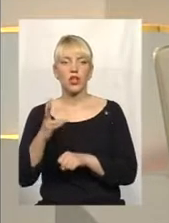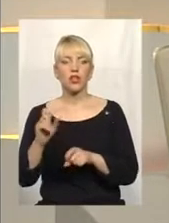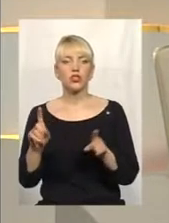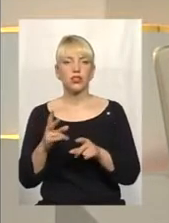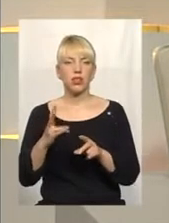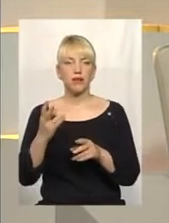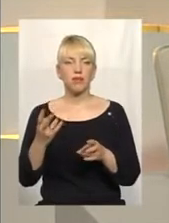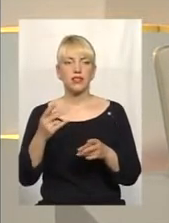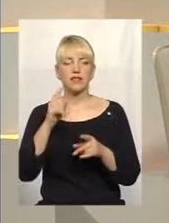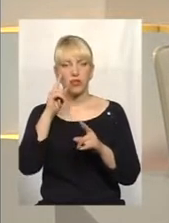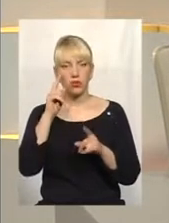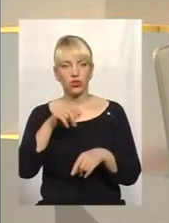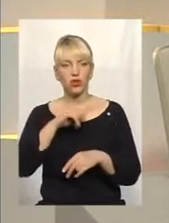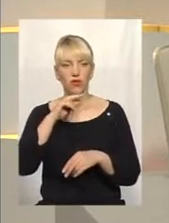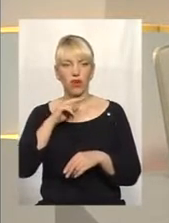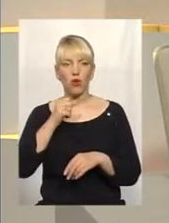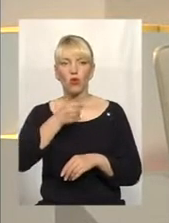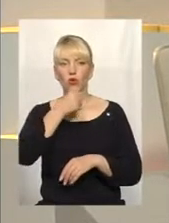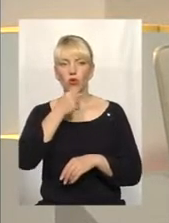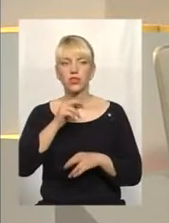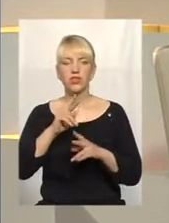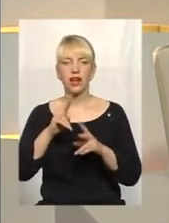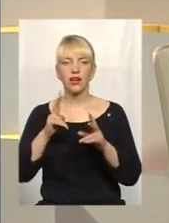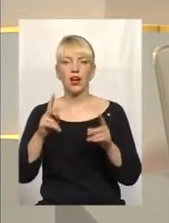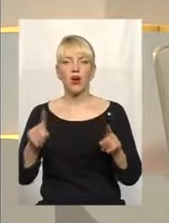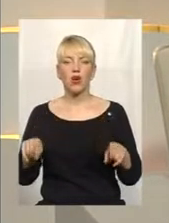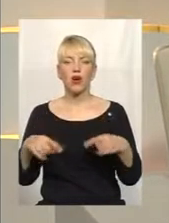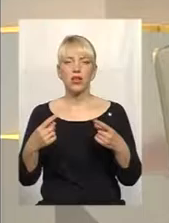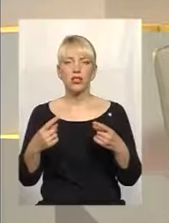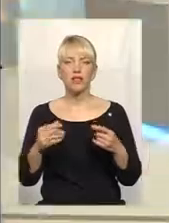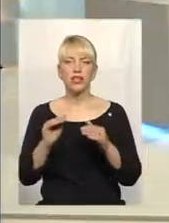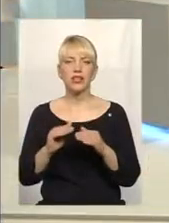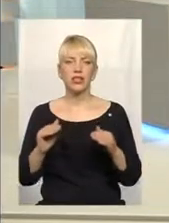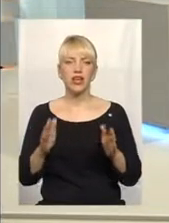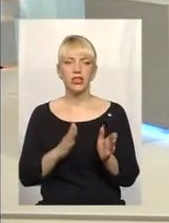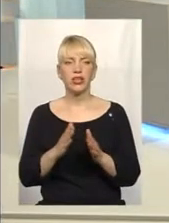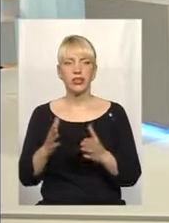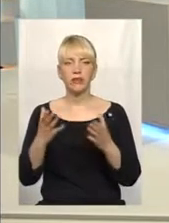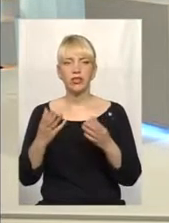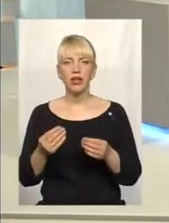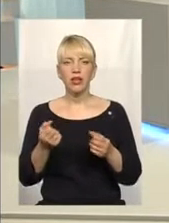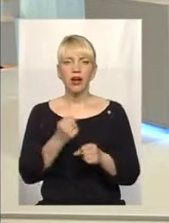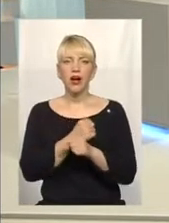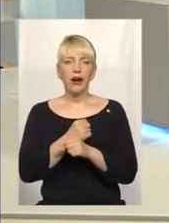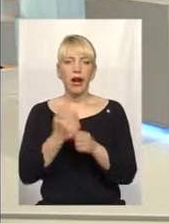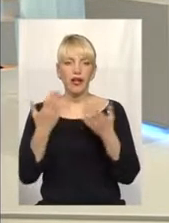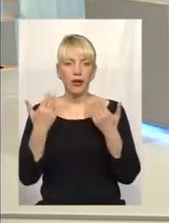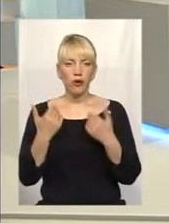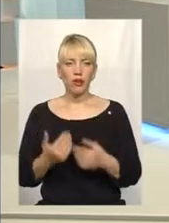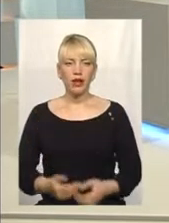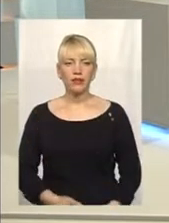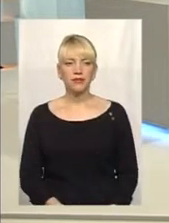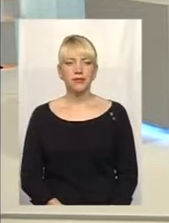все-таки варто звертати увагу дорослим, як організувати дитячий режим дня на канікулах?